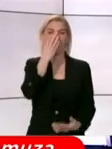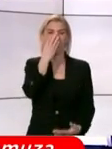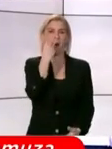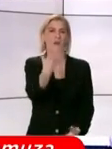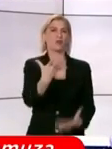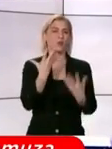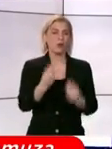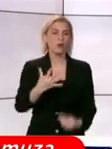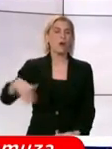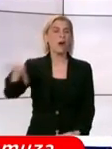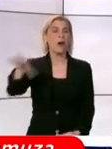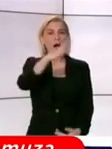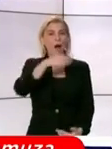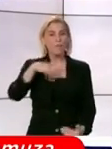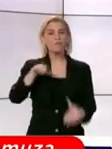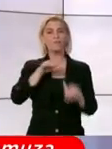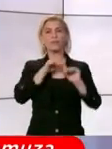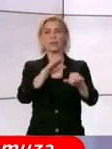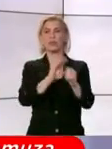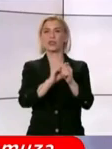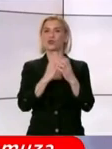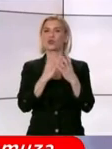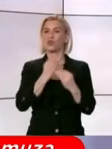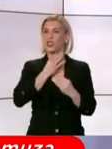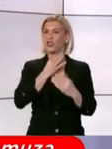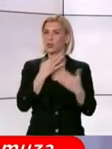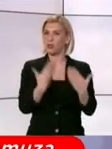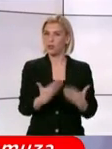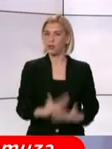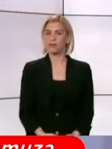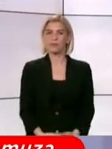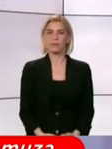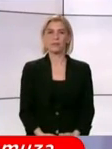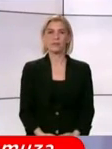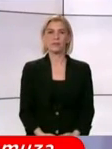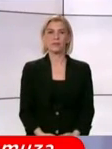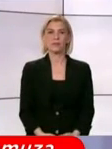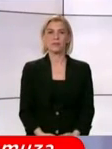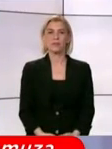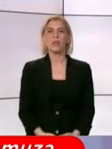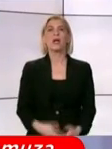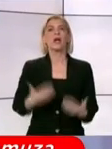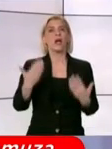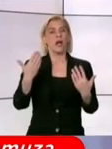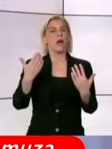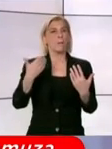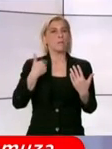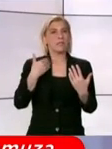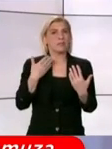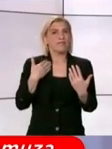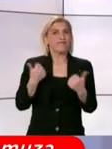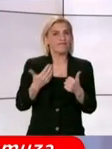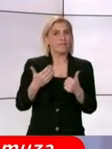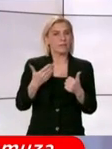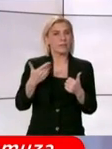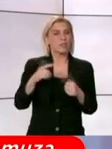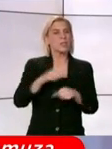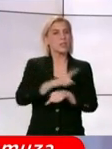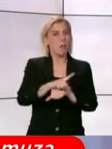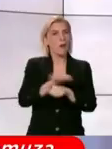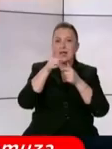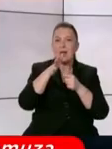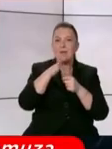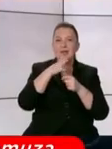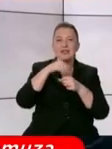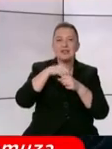buradan destekleri için teşekkür ederim. Dediğimiz gibi yolumuz uzun. Her destek maddi manevi